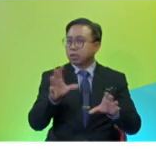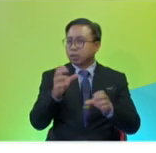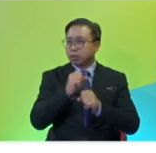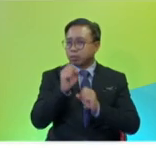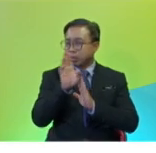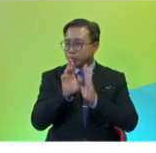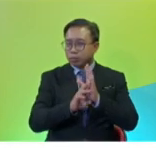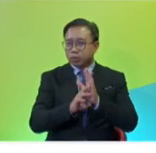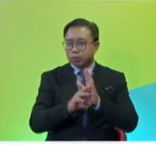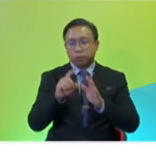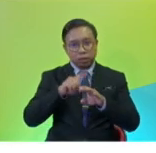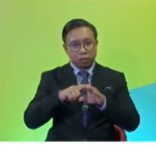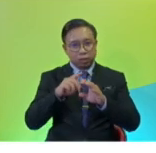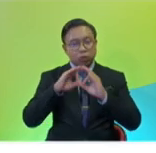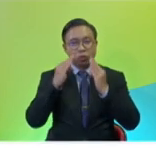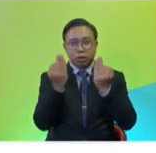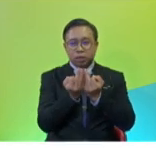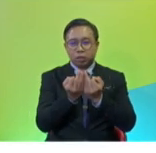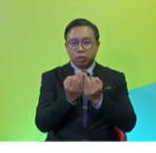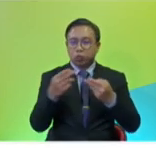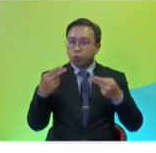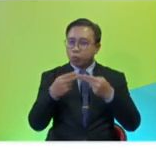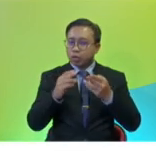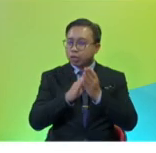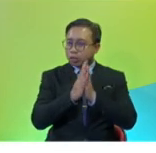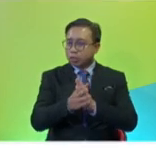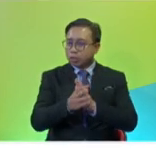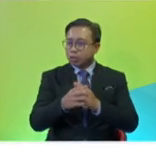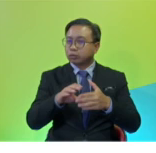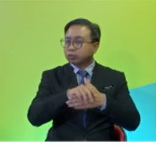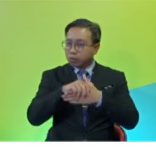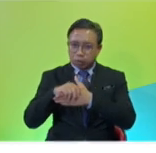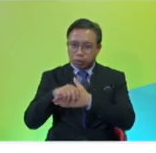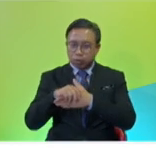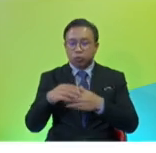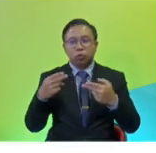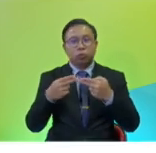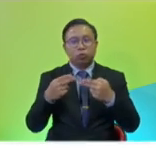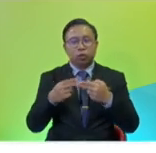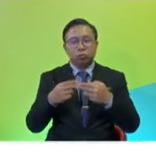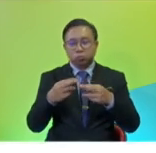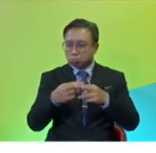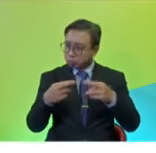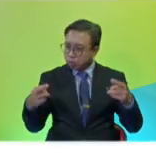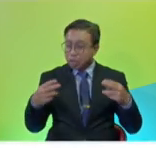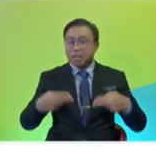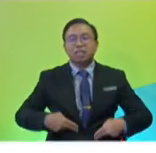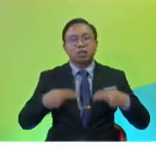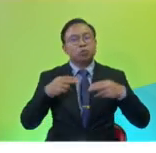berjasa kepada keluarga, hubungan menjadi erat, hubungan menjadi renggang, hidup tidak berasa